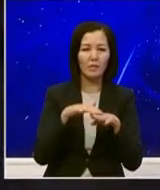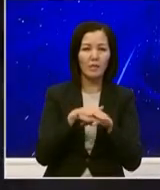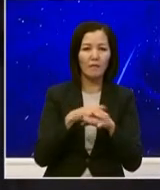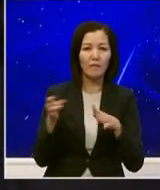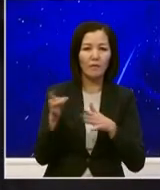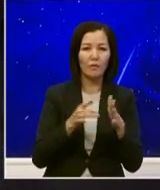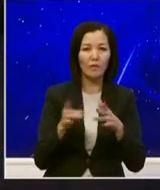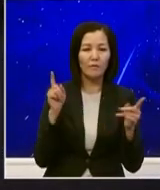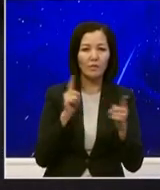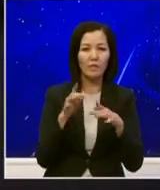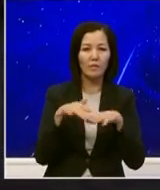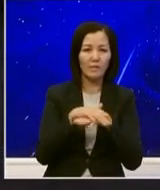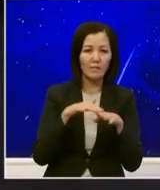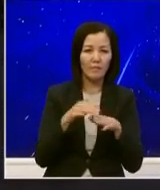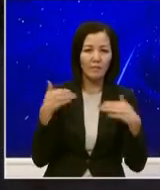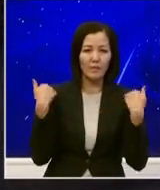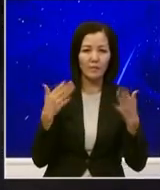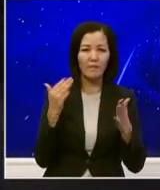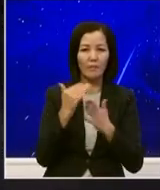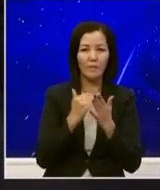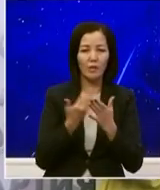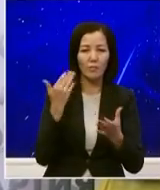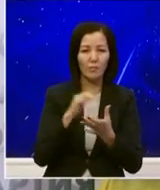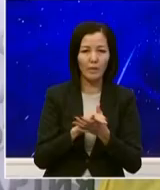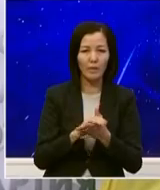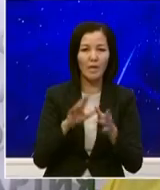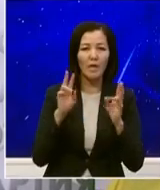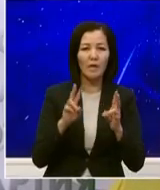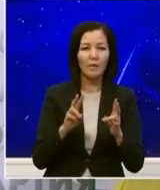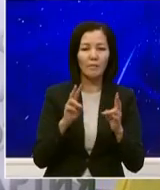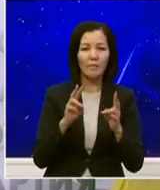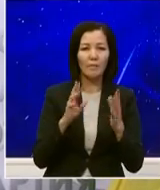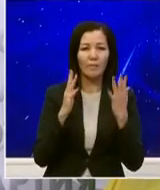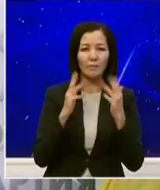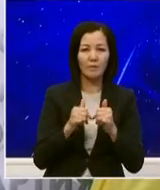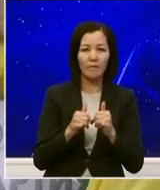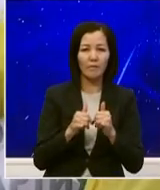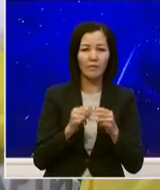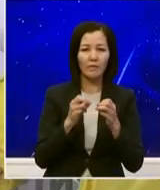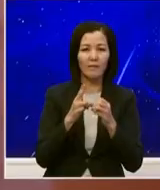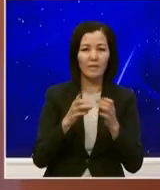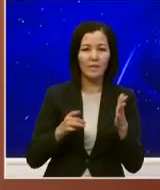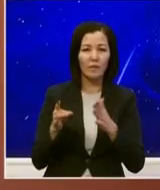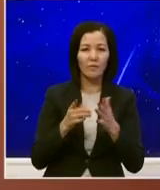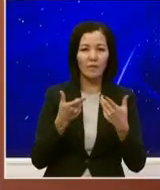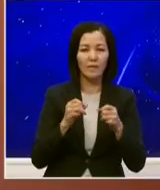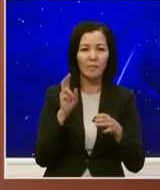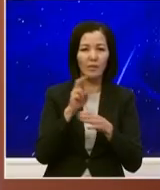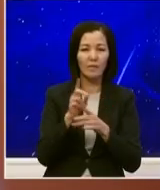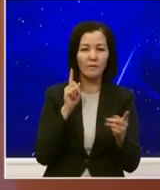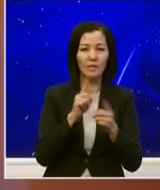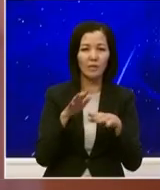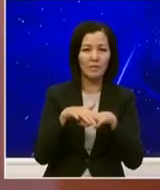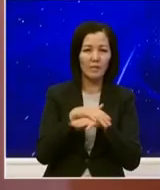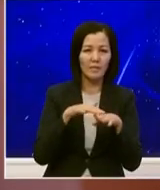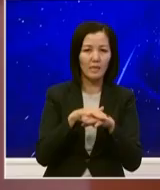пункты, в регионах встречаются с населением и представляют программу партии. На счету партийцев уже 12 районов, где прошли встречи